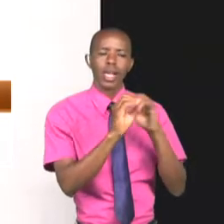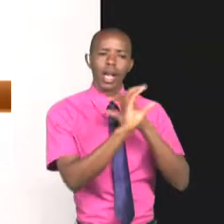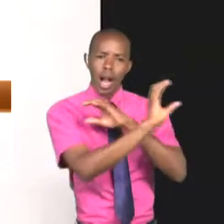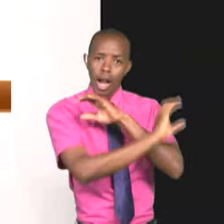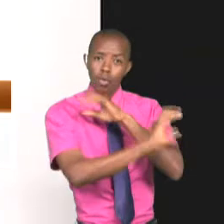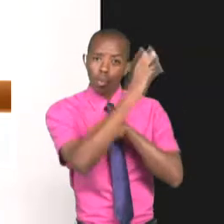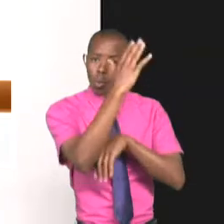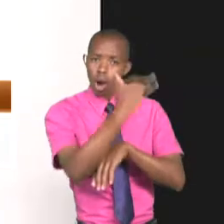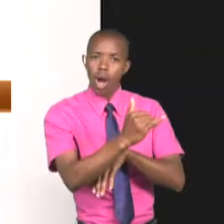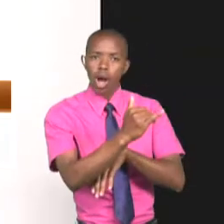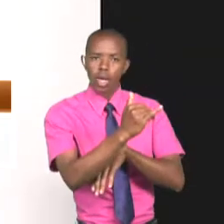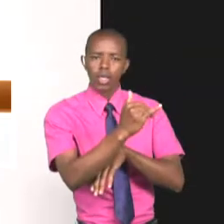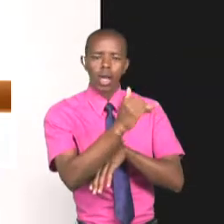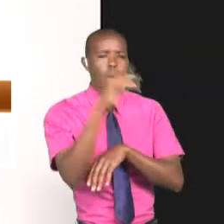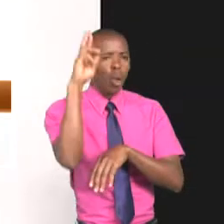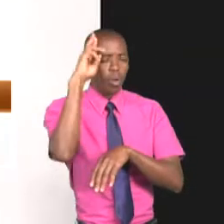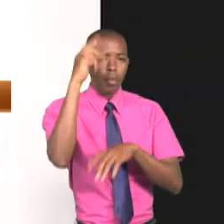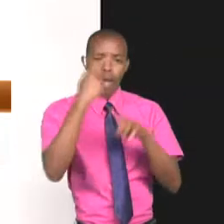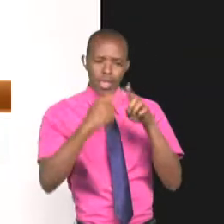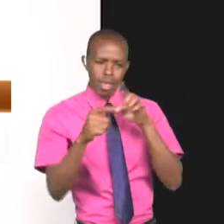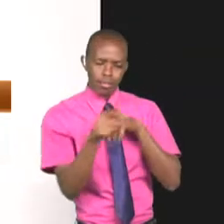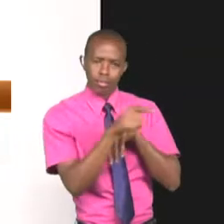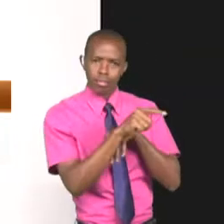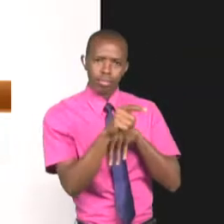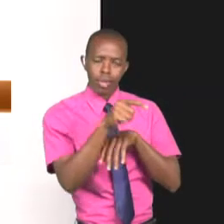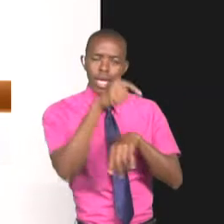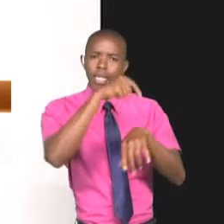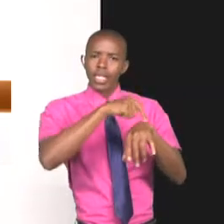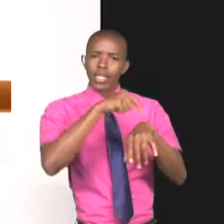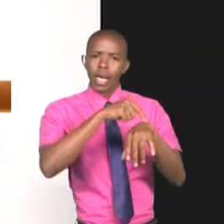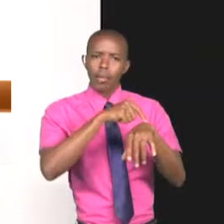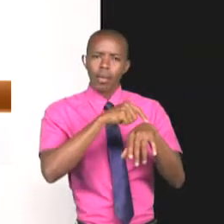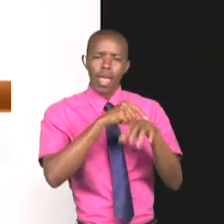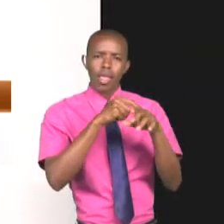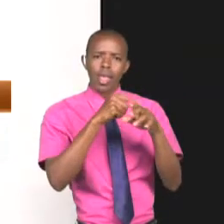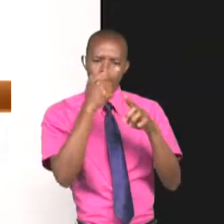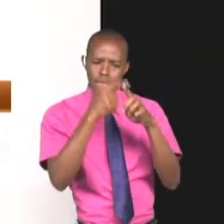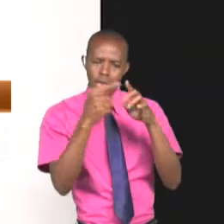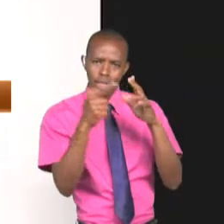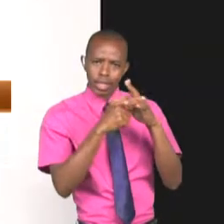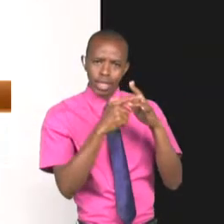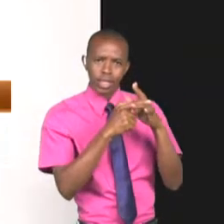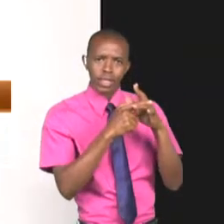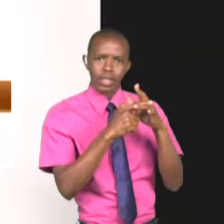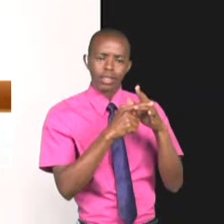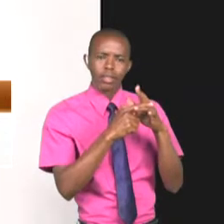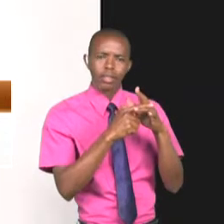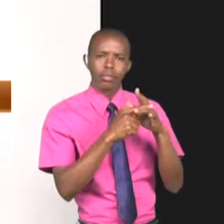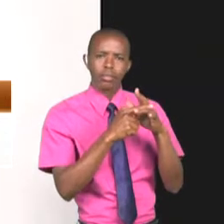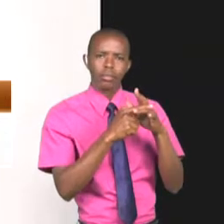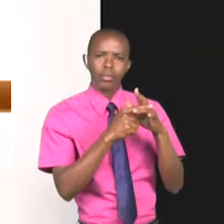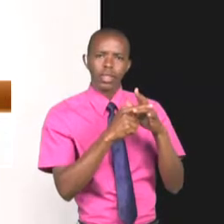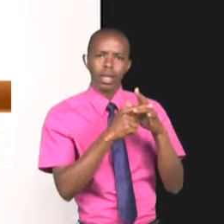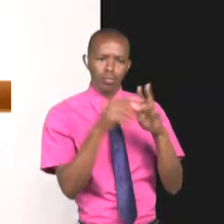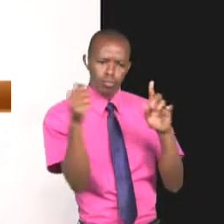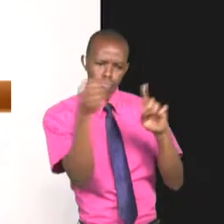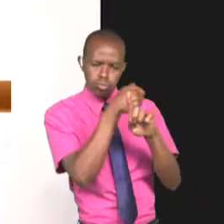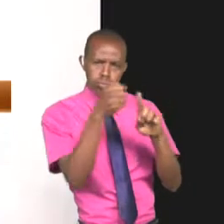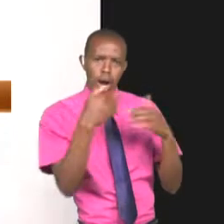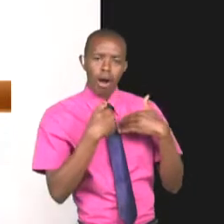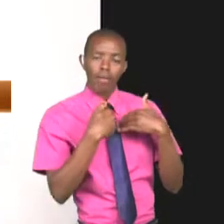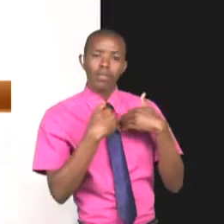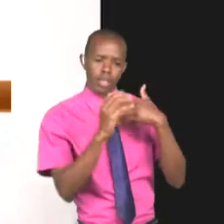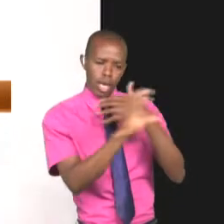kwa kuwa nakumbuka mwaka huu, wakati mwaka ulikuwa ukianza katika mwezi wa Machi hivi, uliona kulikuwa na vurumai katika taifa la